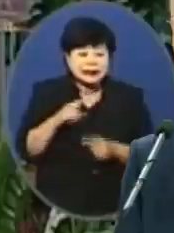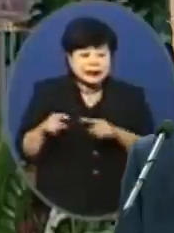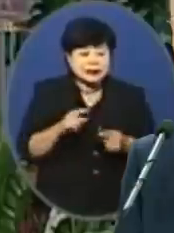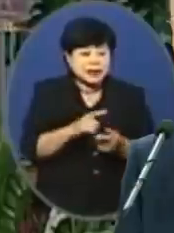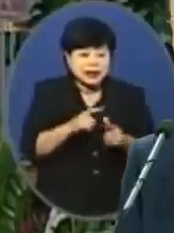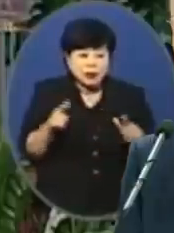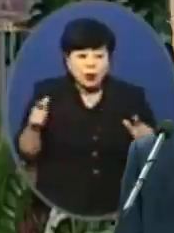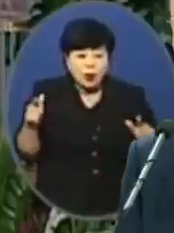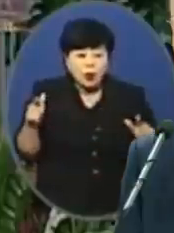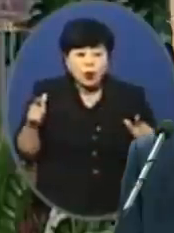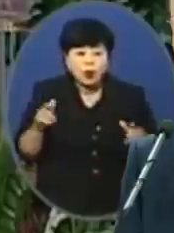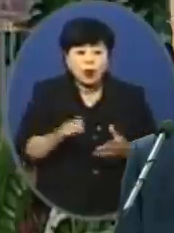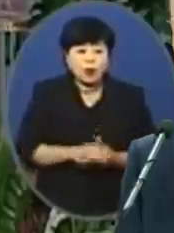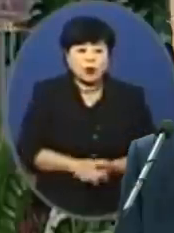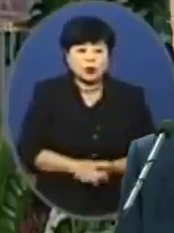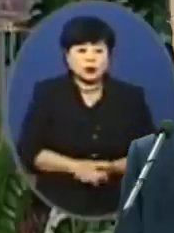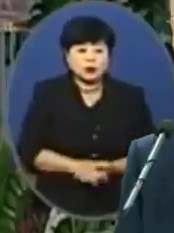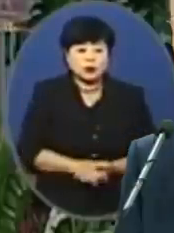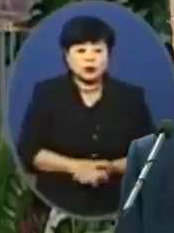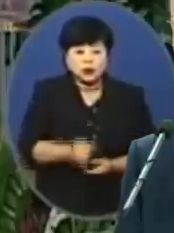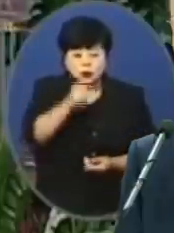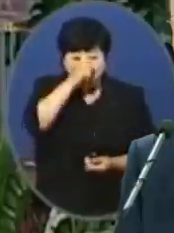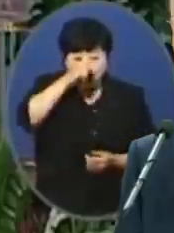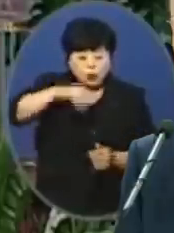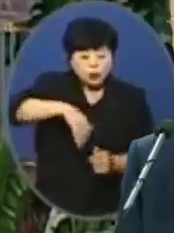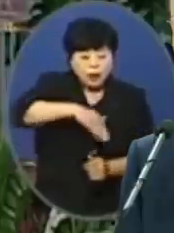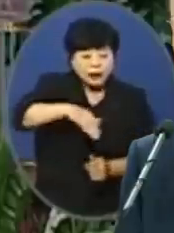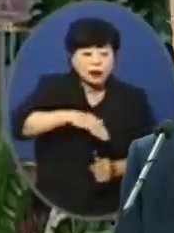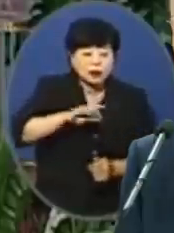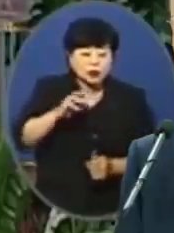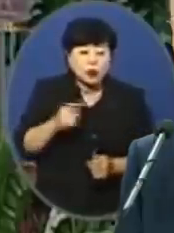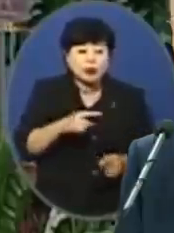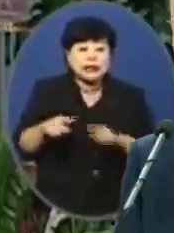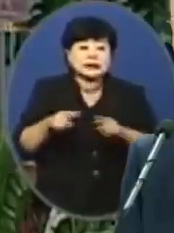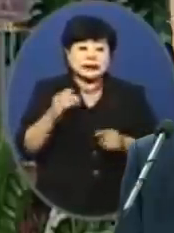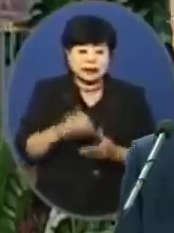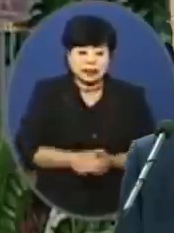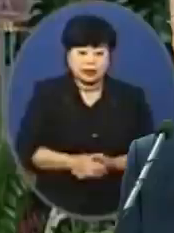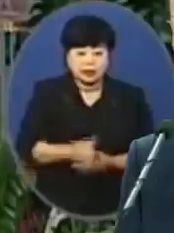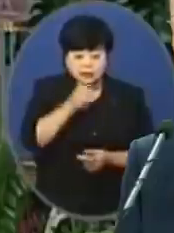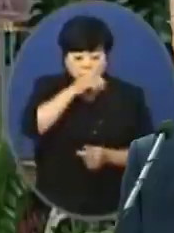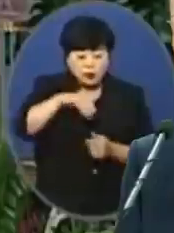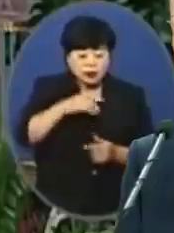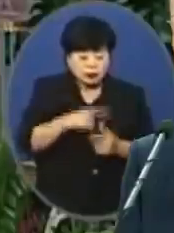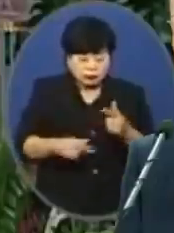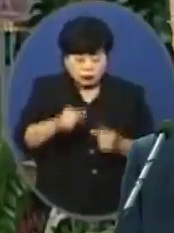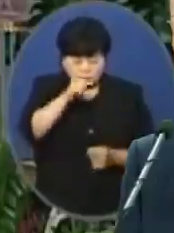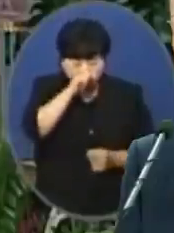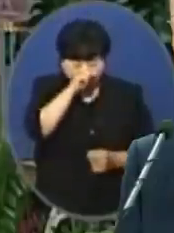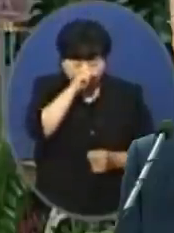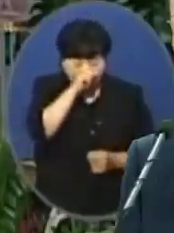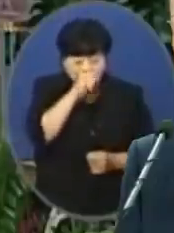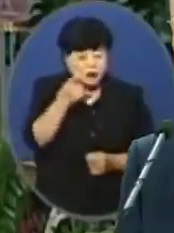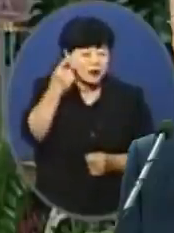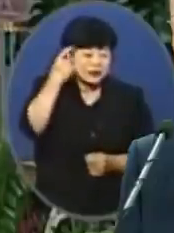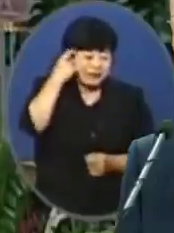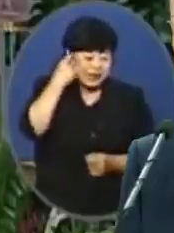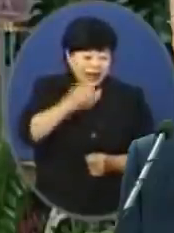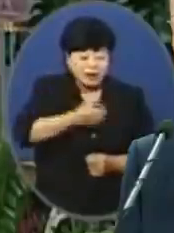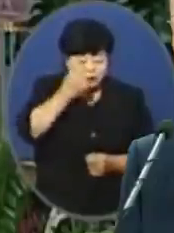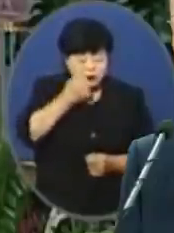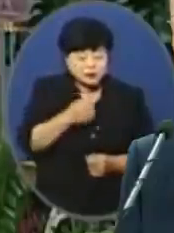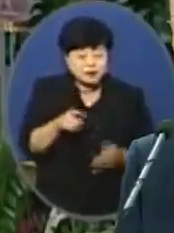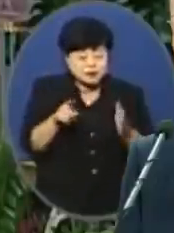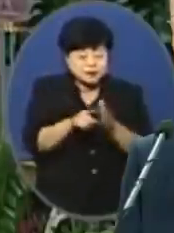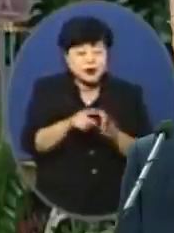다스린 것이 아니라 좋은 환경도 다스려야 돼요. 좋은 환경은 더 좋은 것으로 생각하고 꿈꾸고